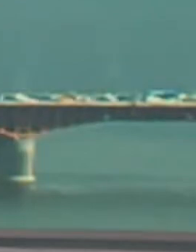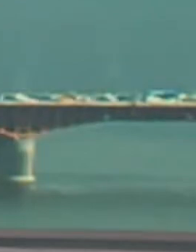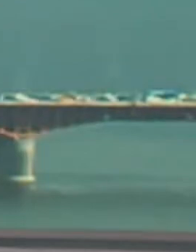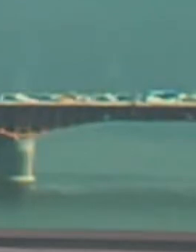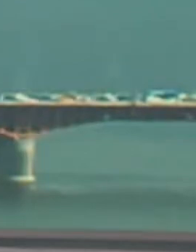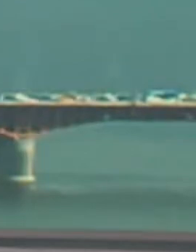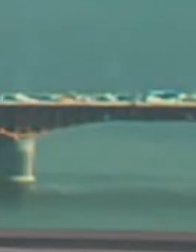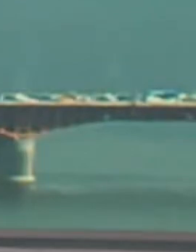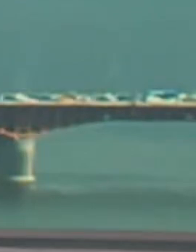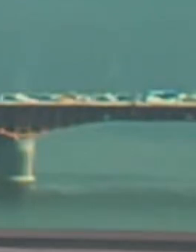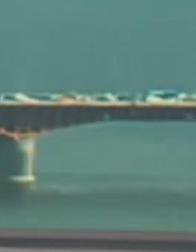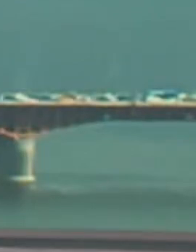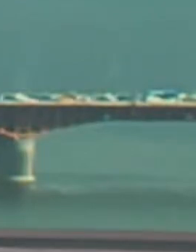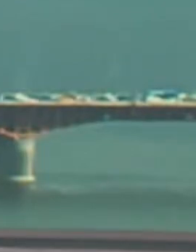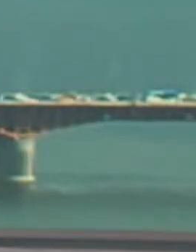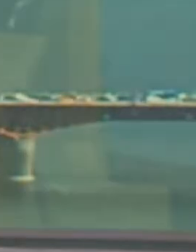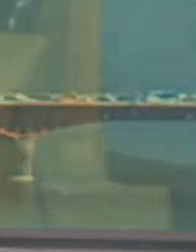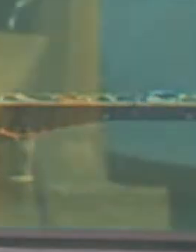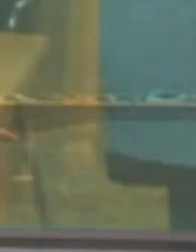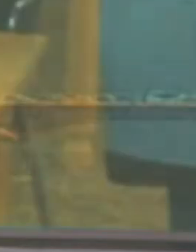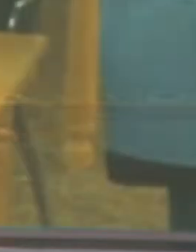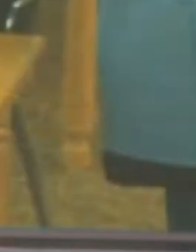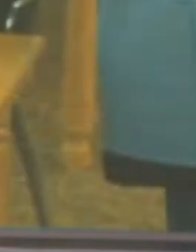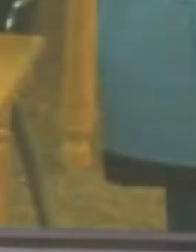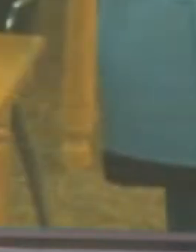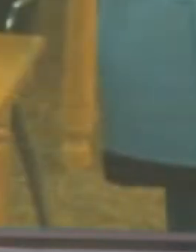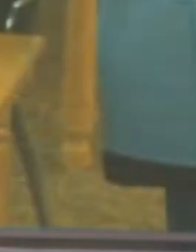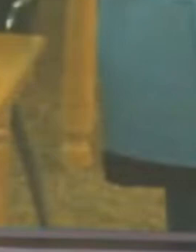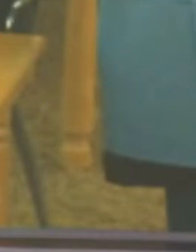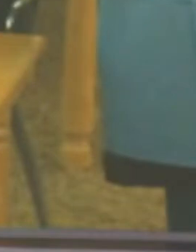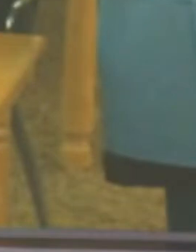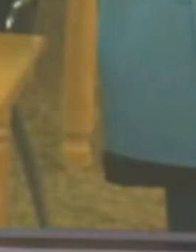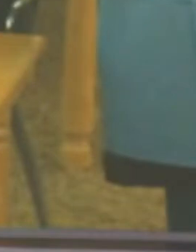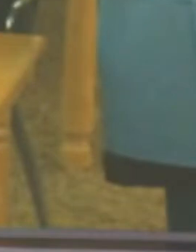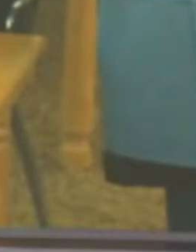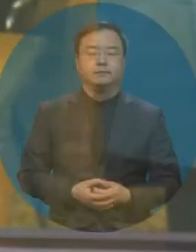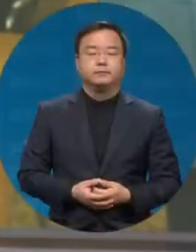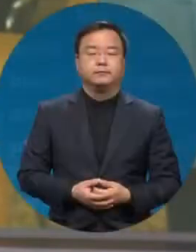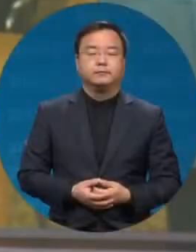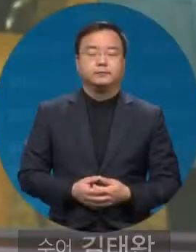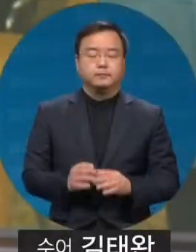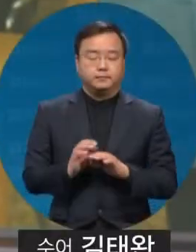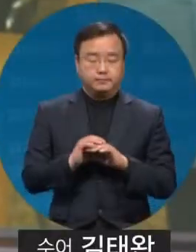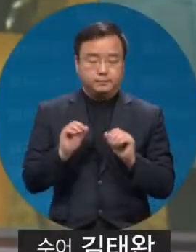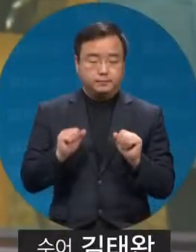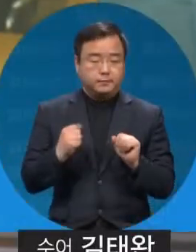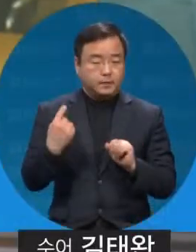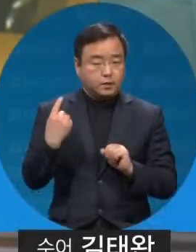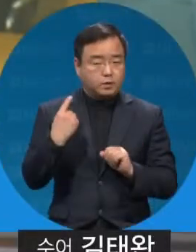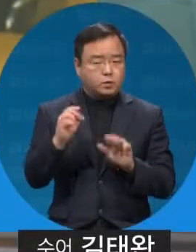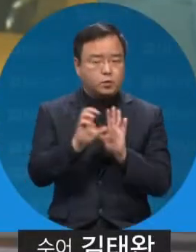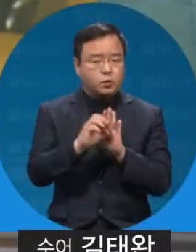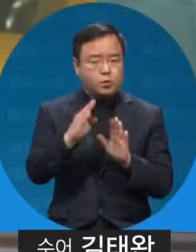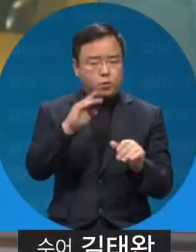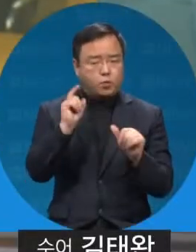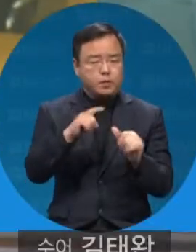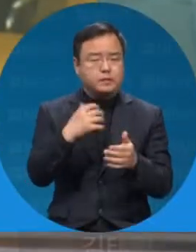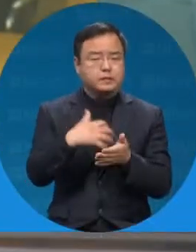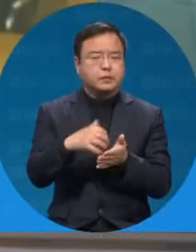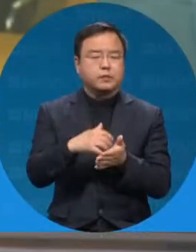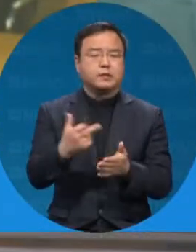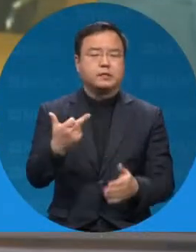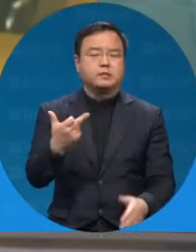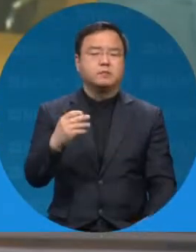네, 시청자 여러분 안녕하십니까? 어제 하루 코로나19 신규 확진자가 17만 명이었습니다. 역대 최대